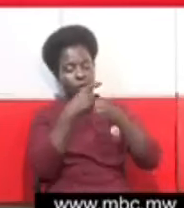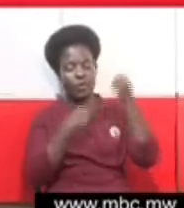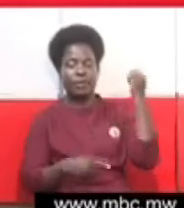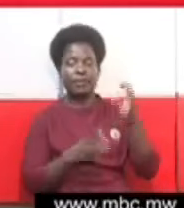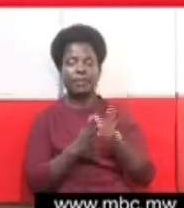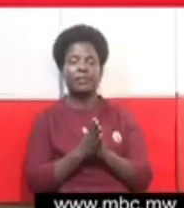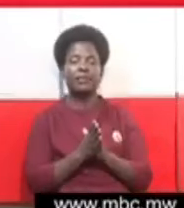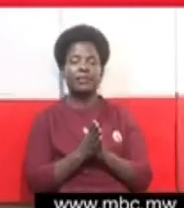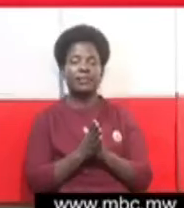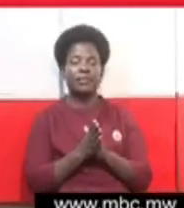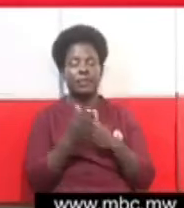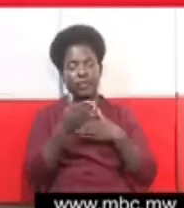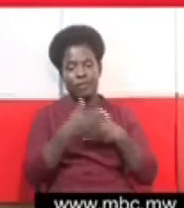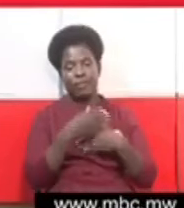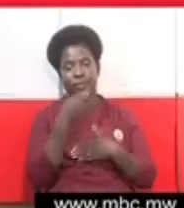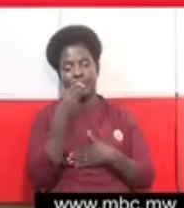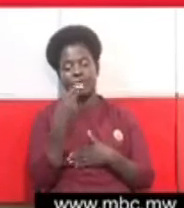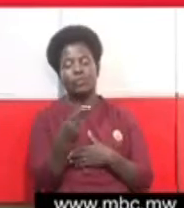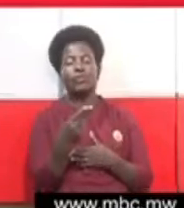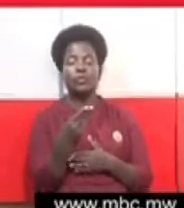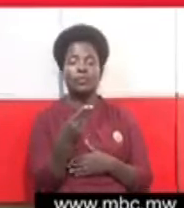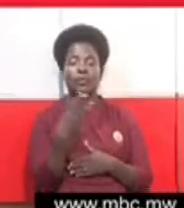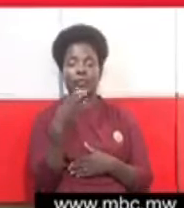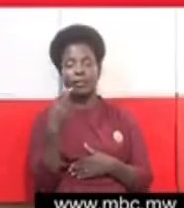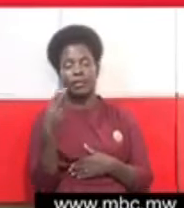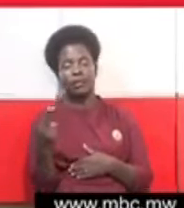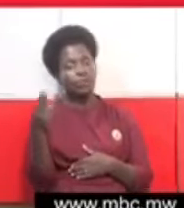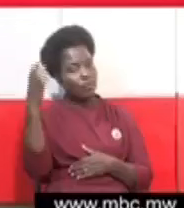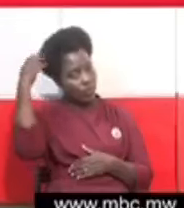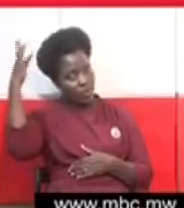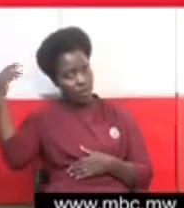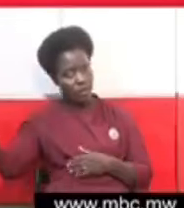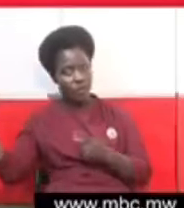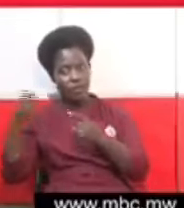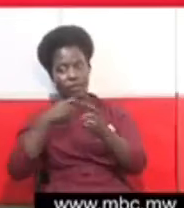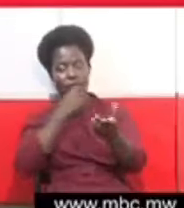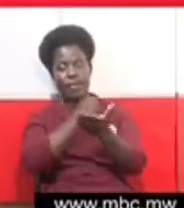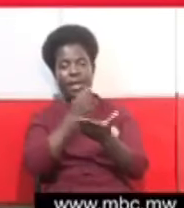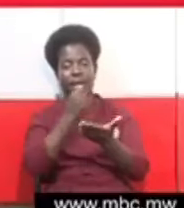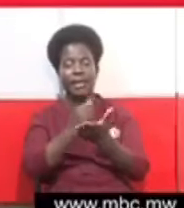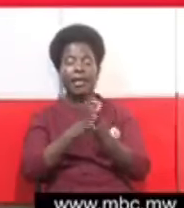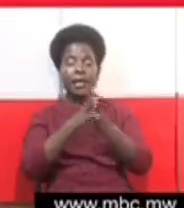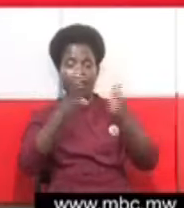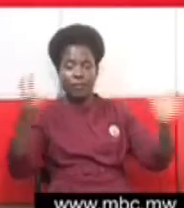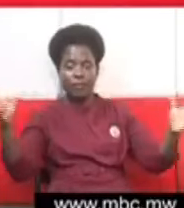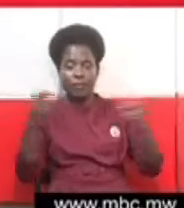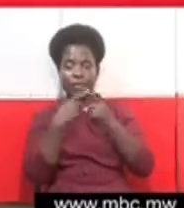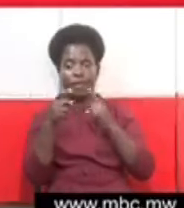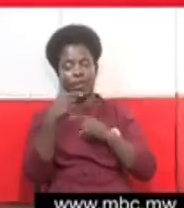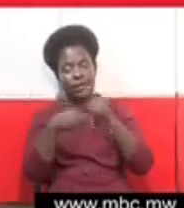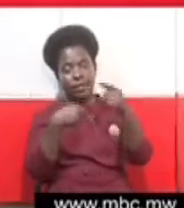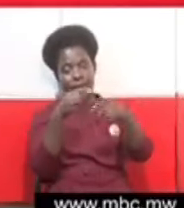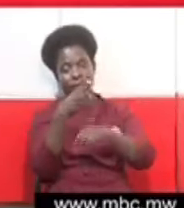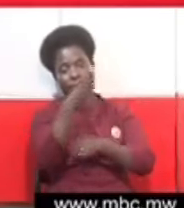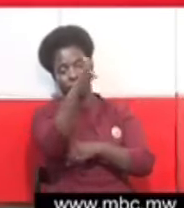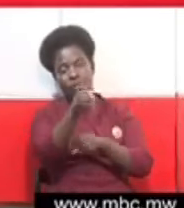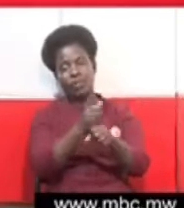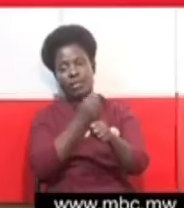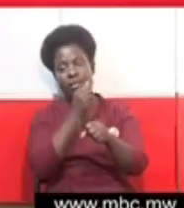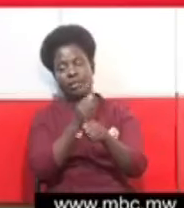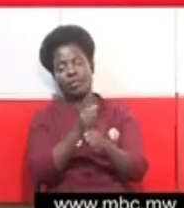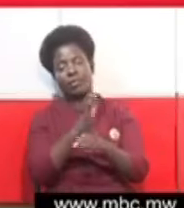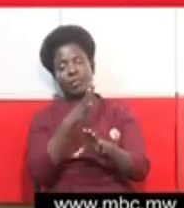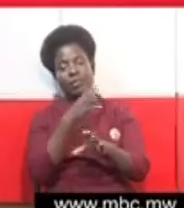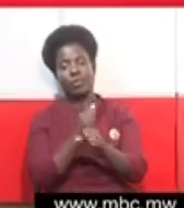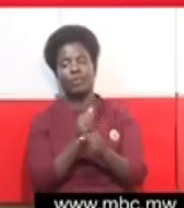252 billion kwacha kuchokera ku banki yaikulu pa dziko lonse kuti ilipiritse patsogolo ntchito za